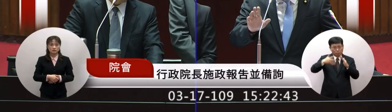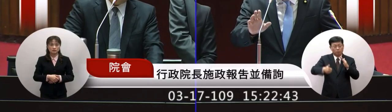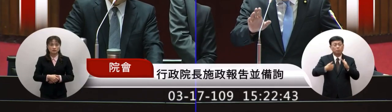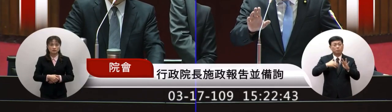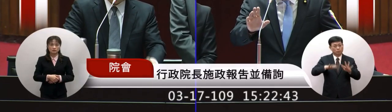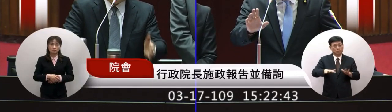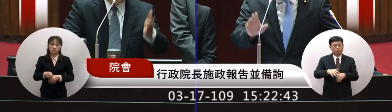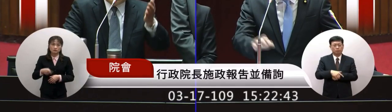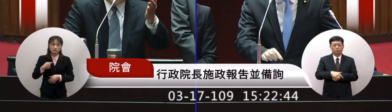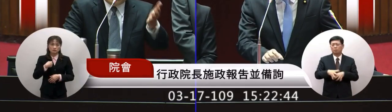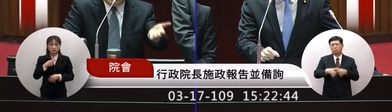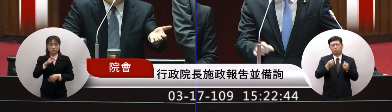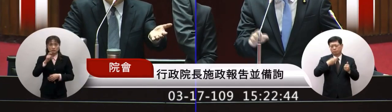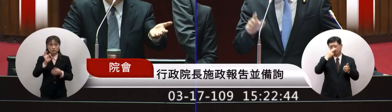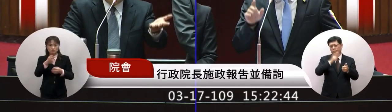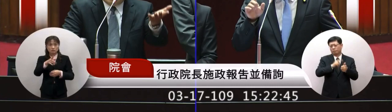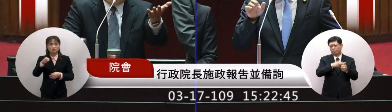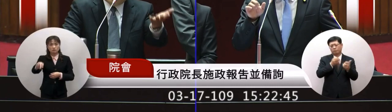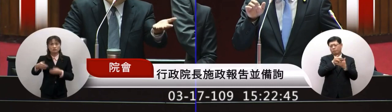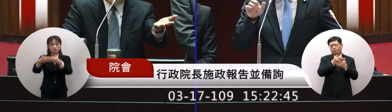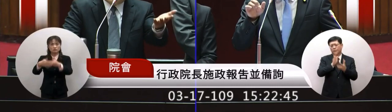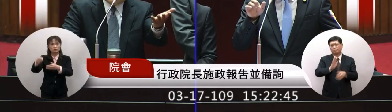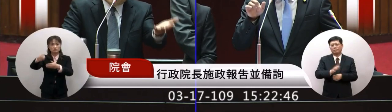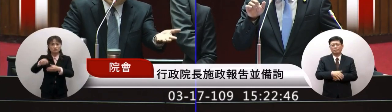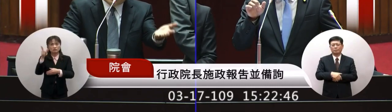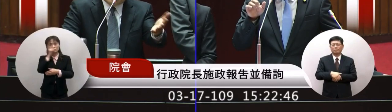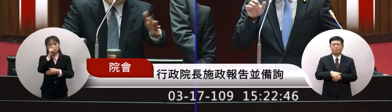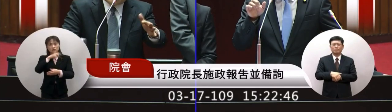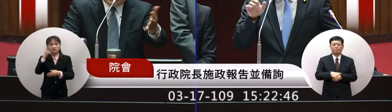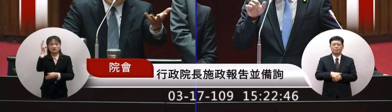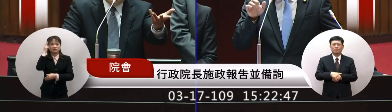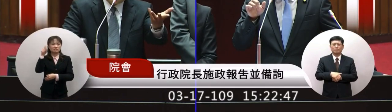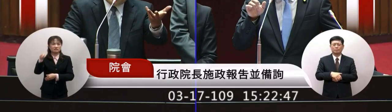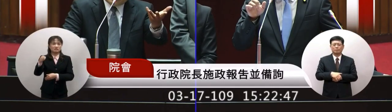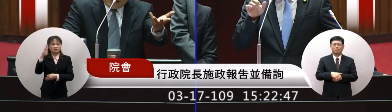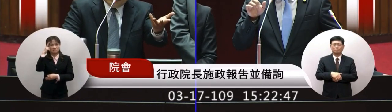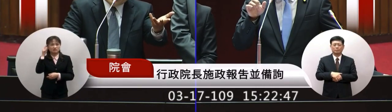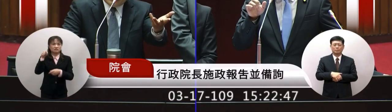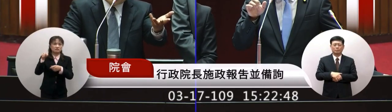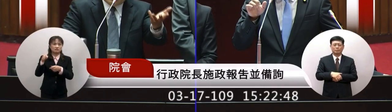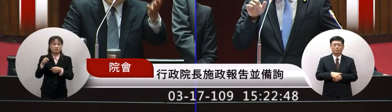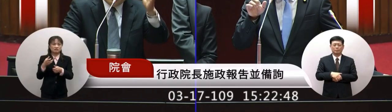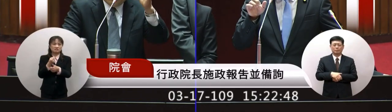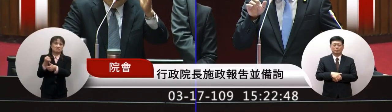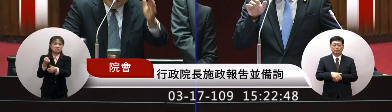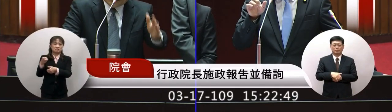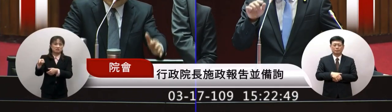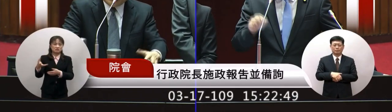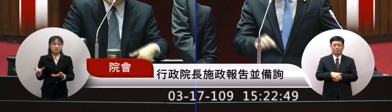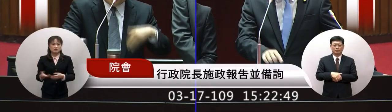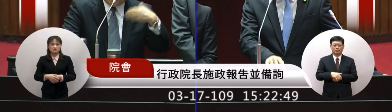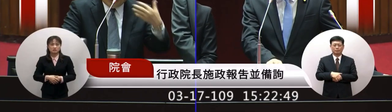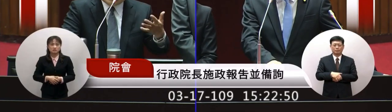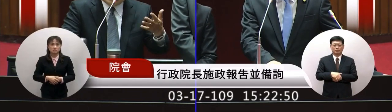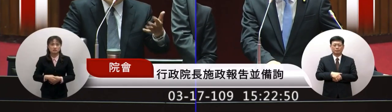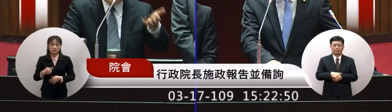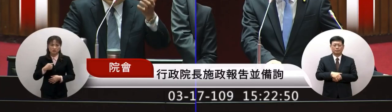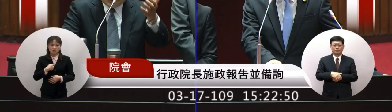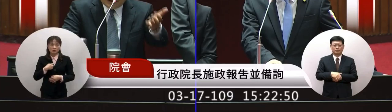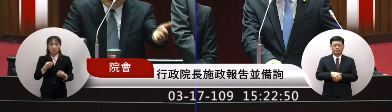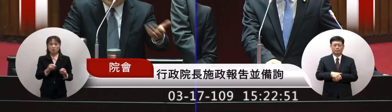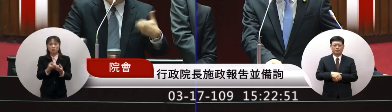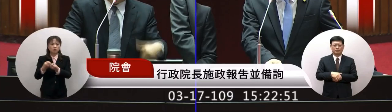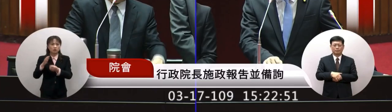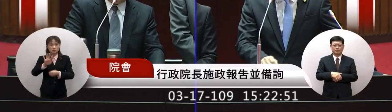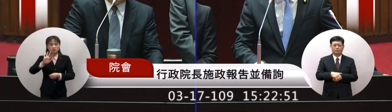我现在不要再刁难你。 因为对岸老是坚持这个坚持那个，所以才会这样。但我们虽经波折，